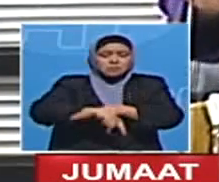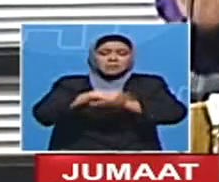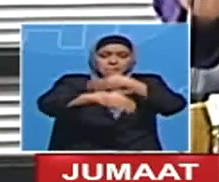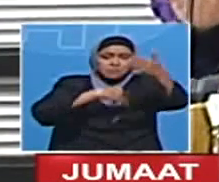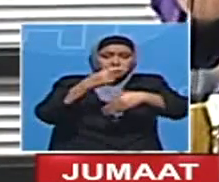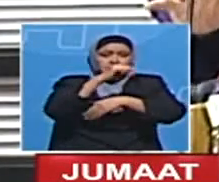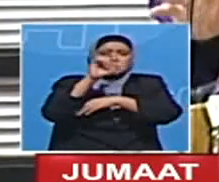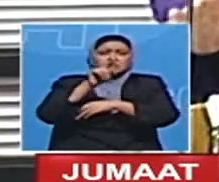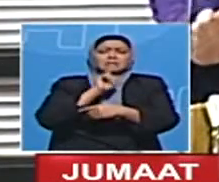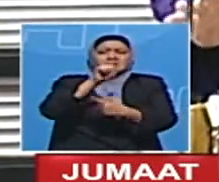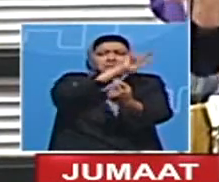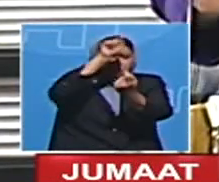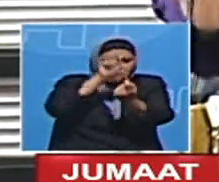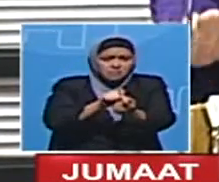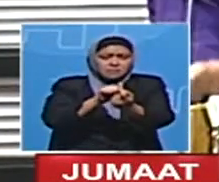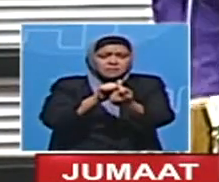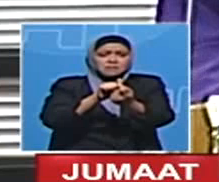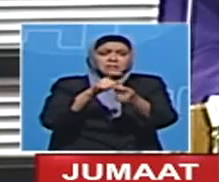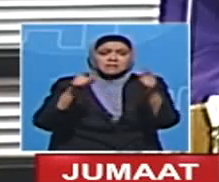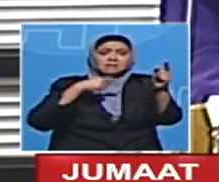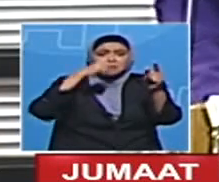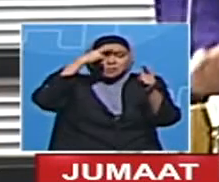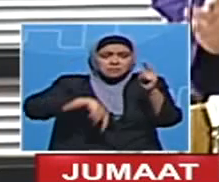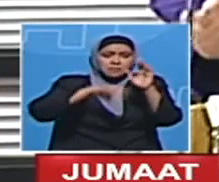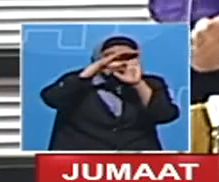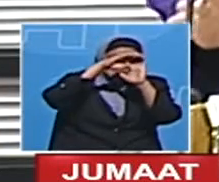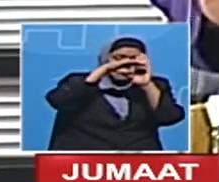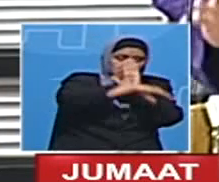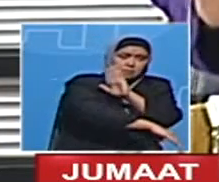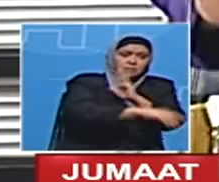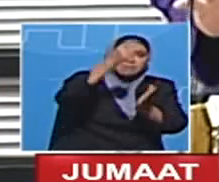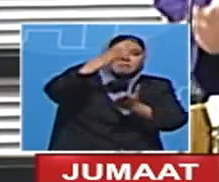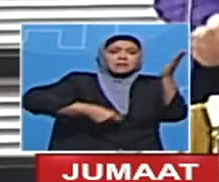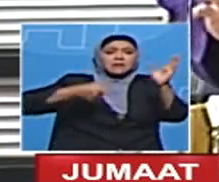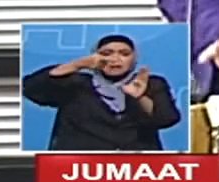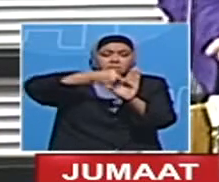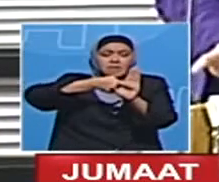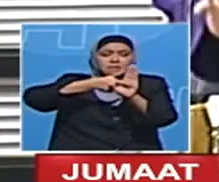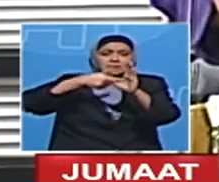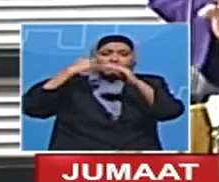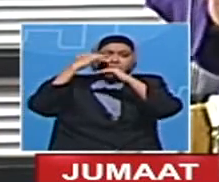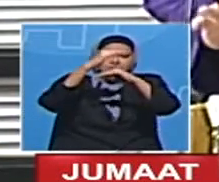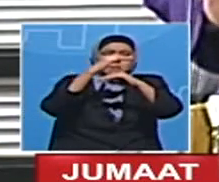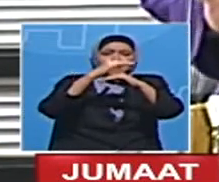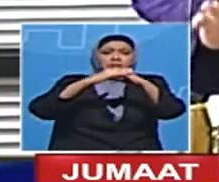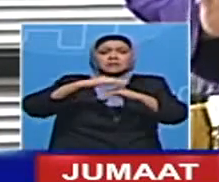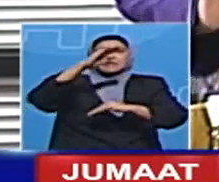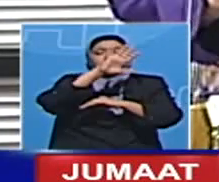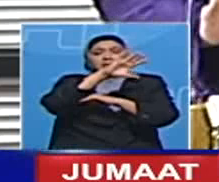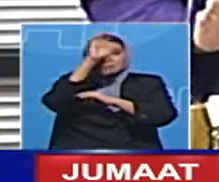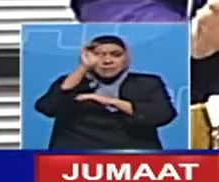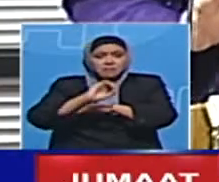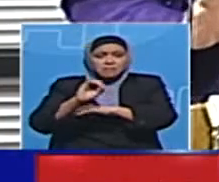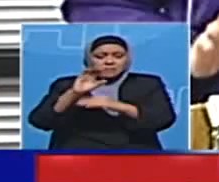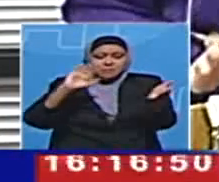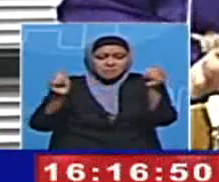tepat lebih-lebih lagi berikutan kejatuhan harga minyak kepada paras lebih 50% daripada paras 100 do Amerika